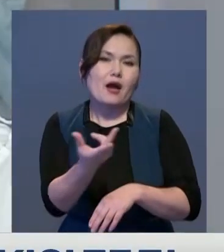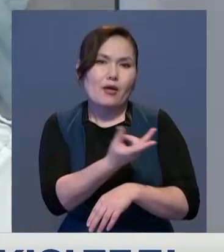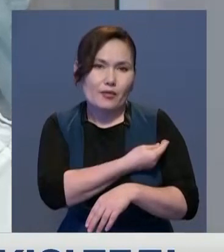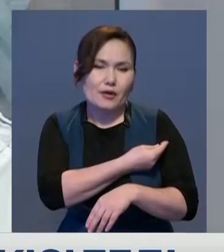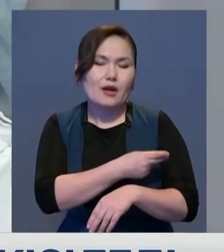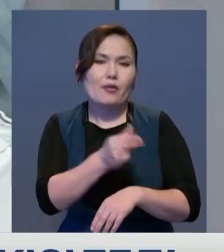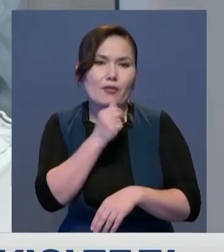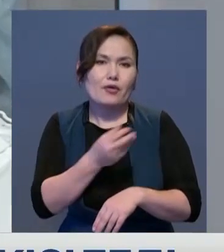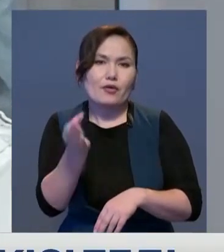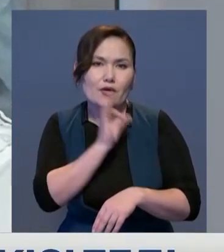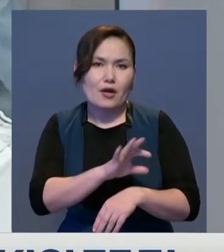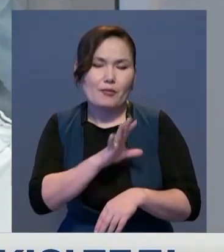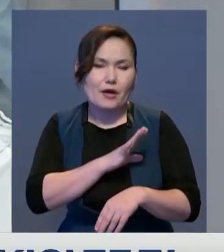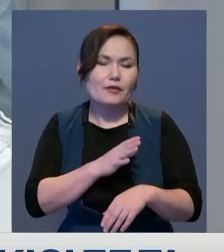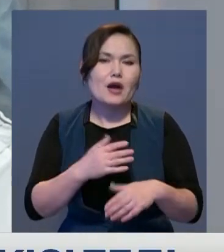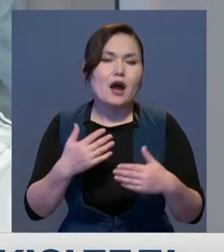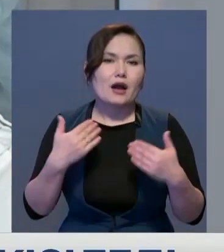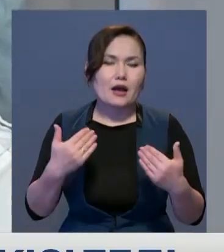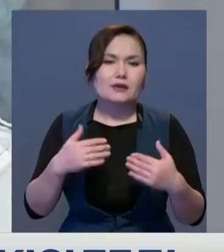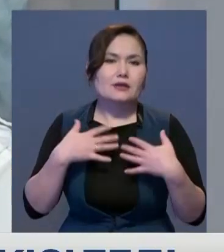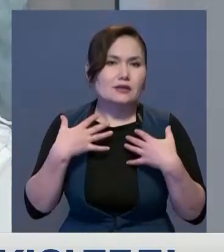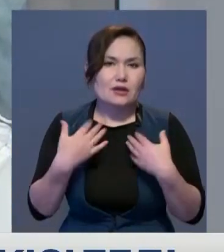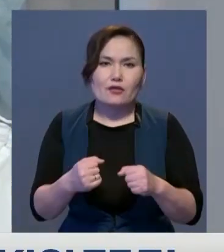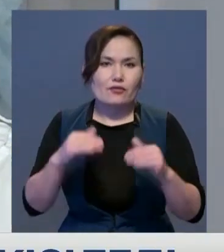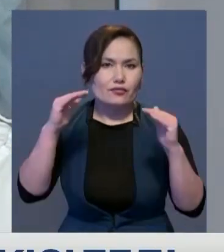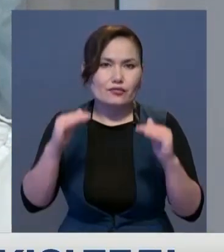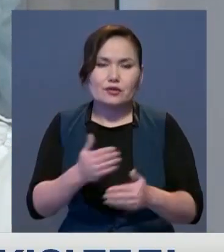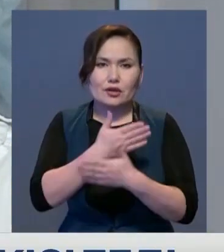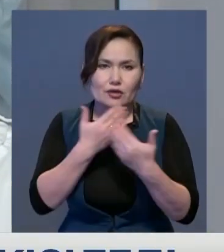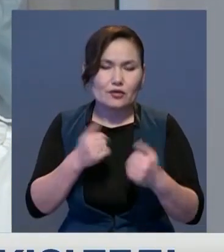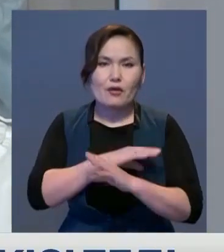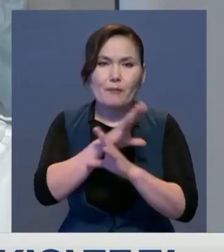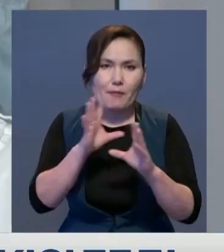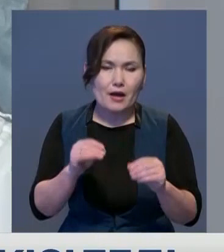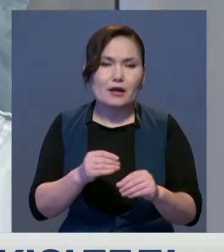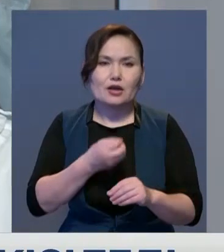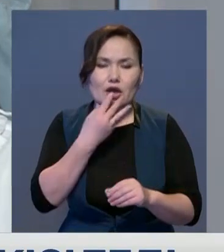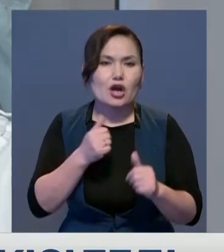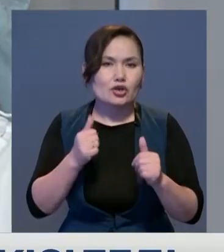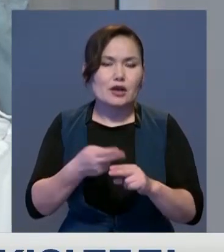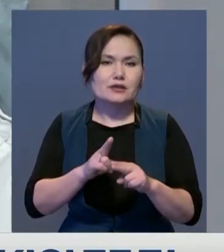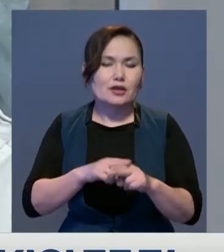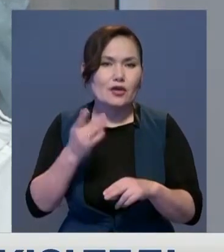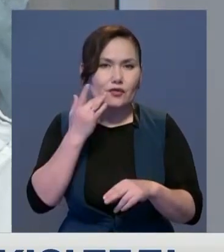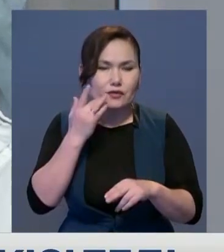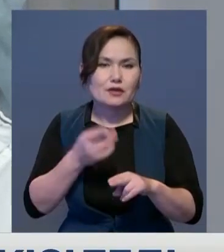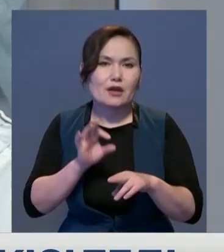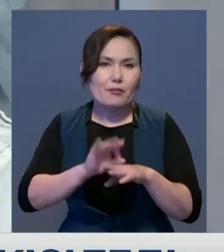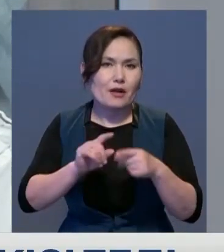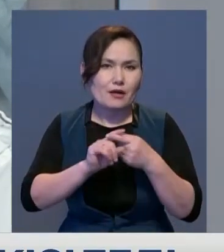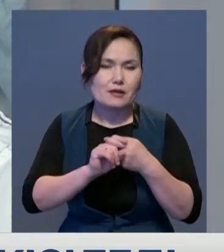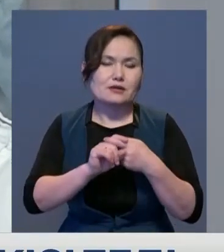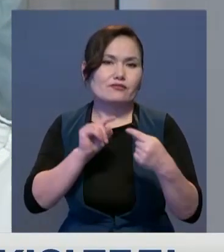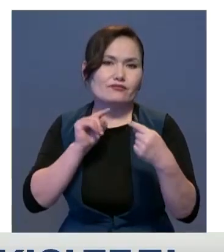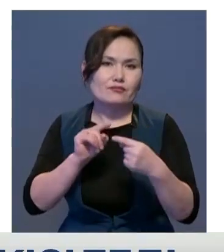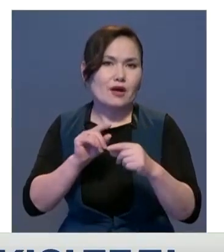өзгерістер туралы да ақпарат бар. Әзірге өзімді жақсы сезінем. Жұмыс барысында адамдармен тығыз қарым-қатынаста боламыз. Сақтық үшін